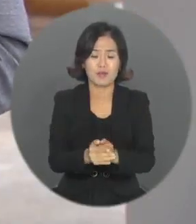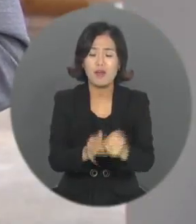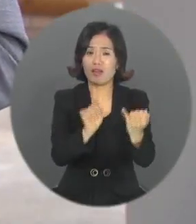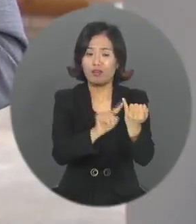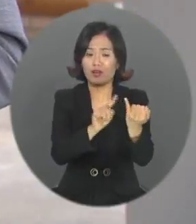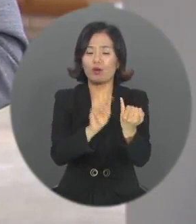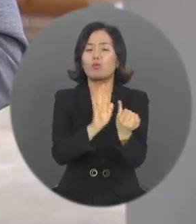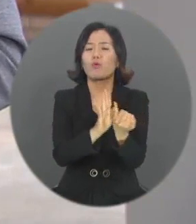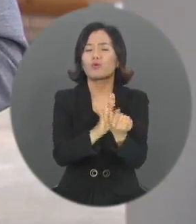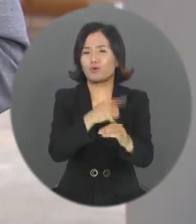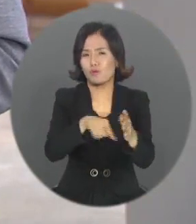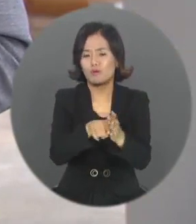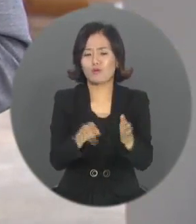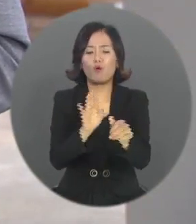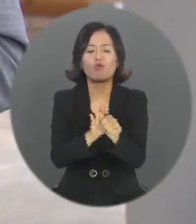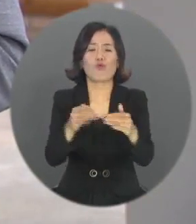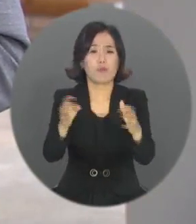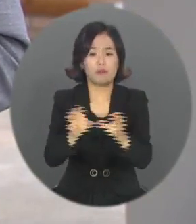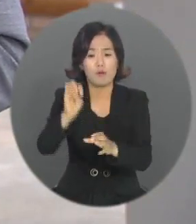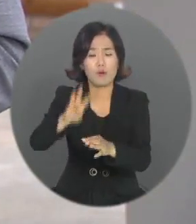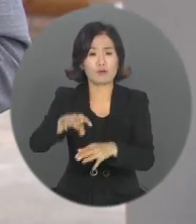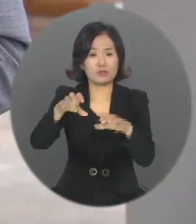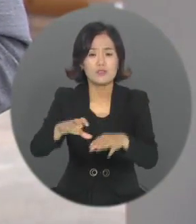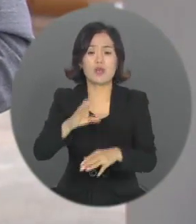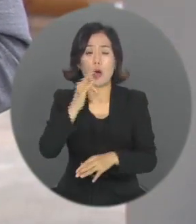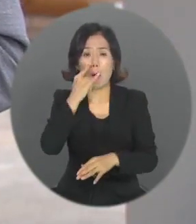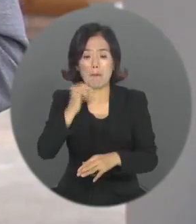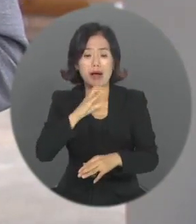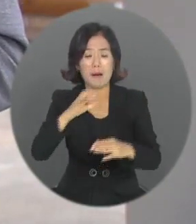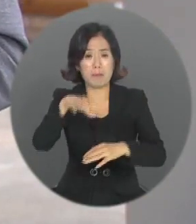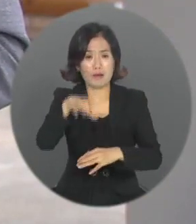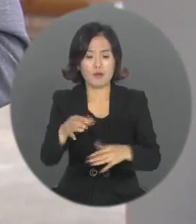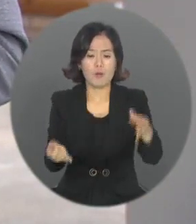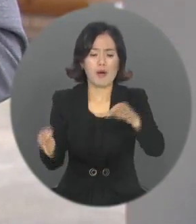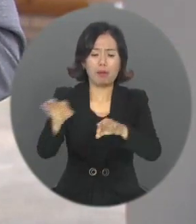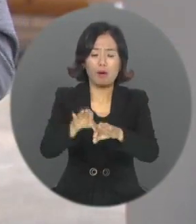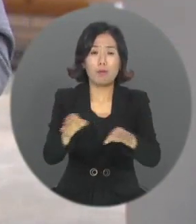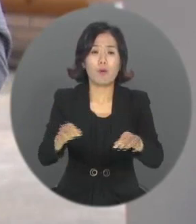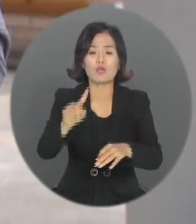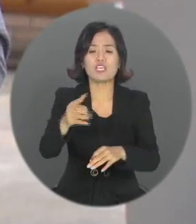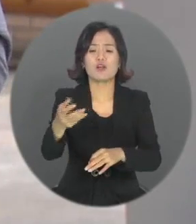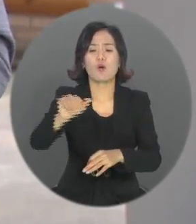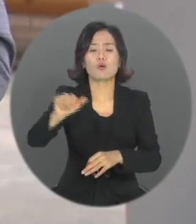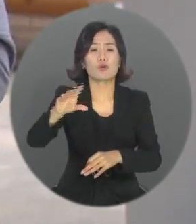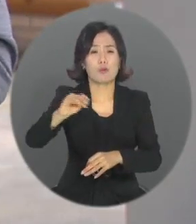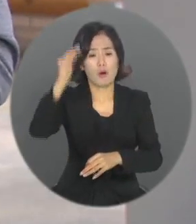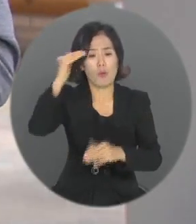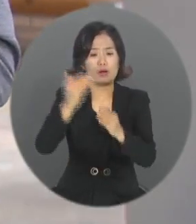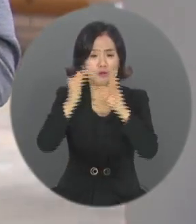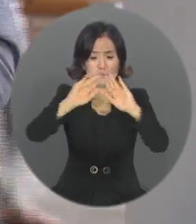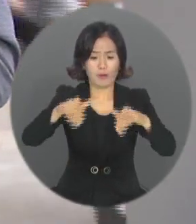위해 과테말라를 돕는 후원단체와 광주 지역 맘카페 등에서도 십시일반 후원금을 모아 1억 5천여만 원을